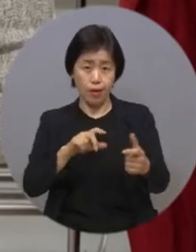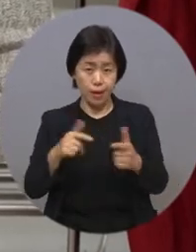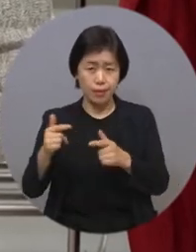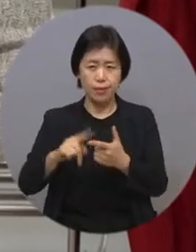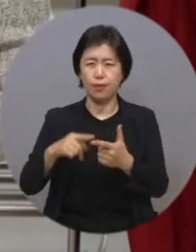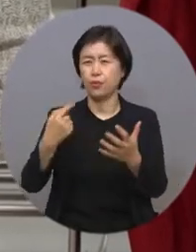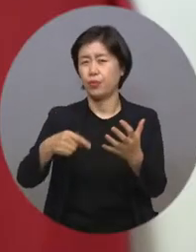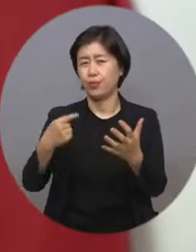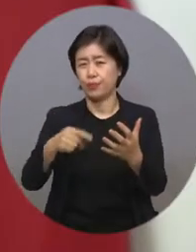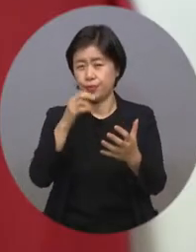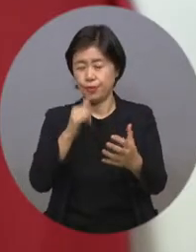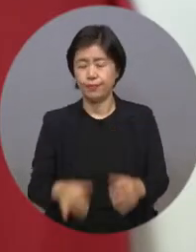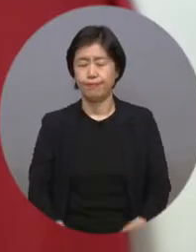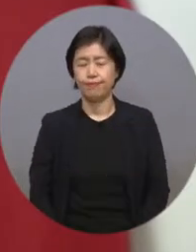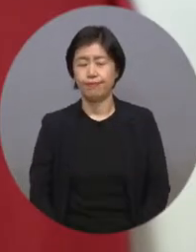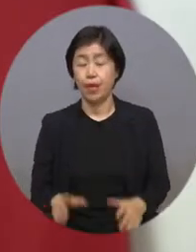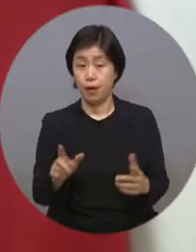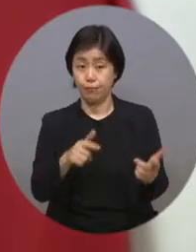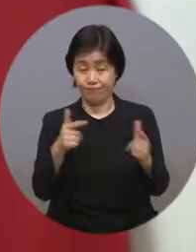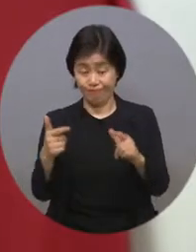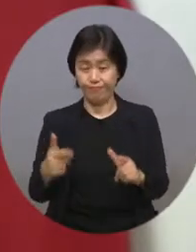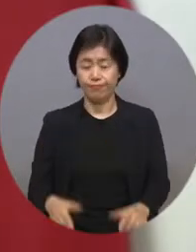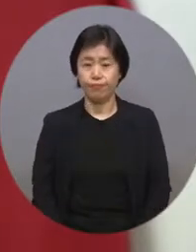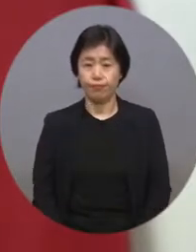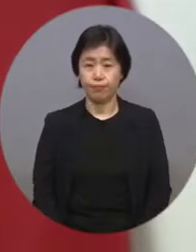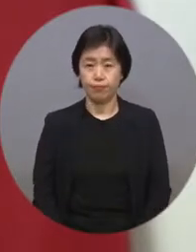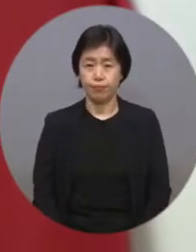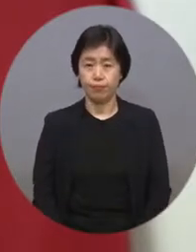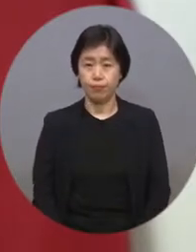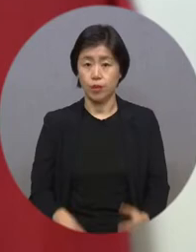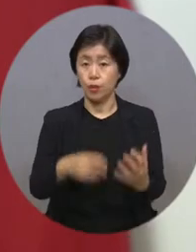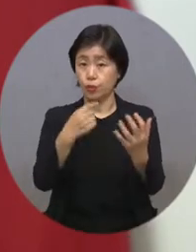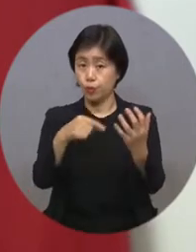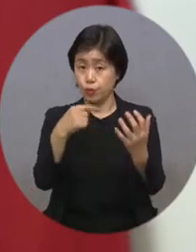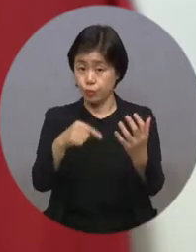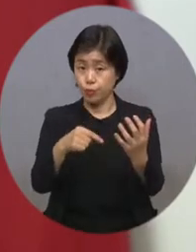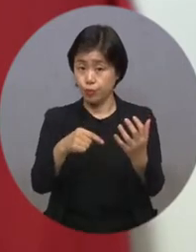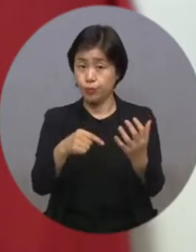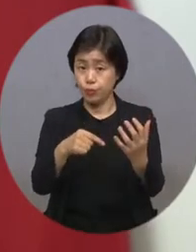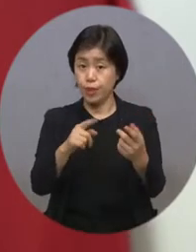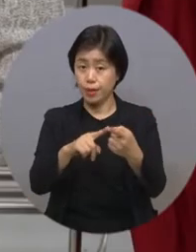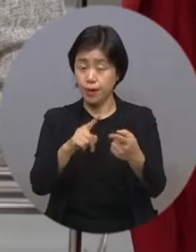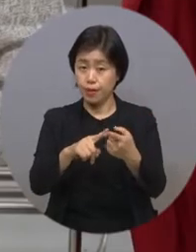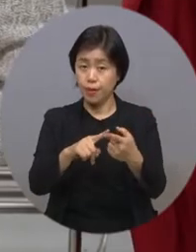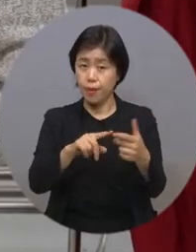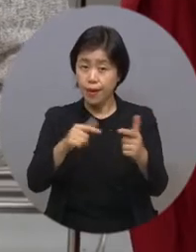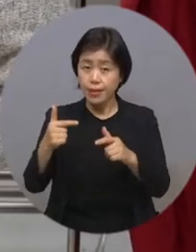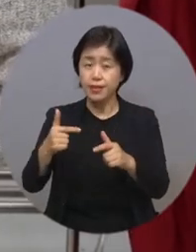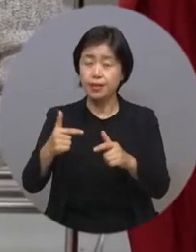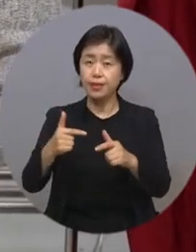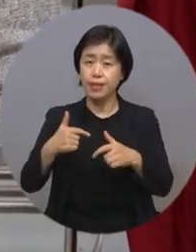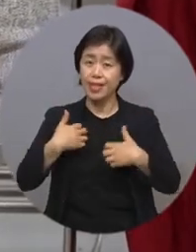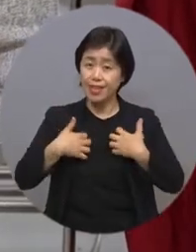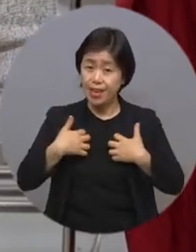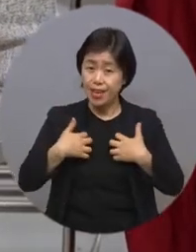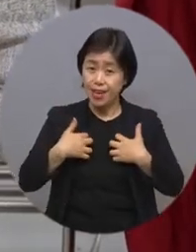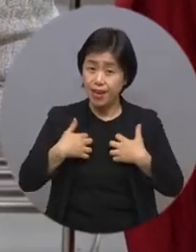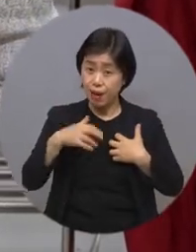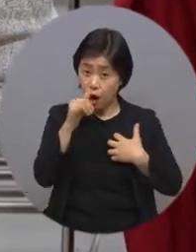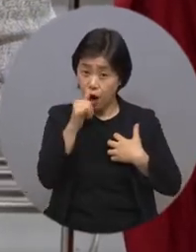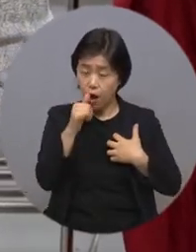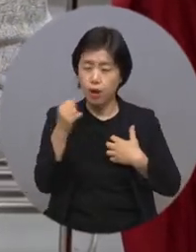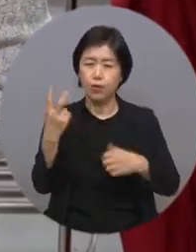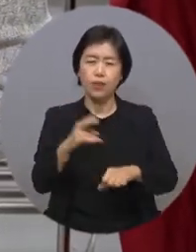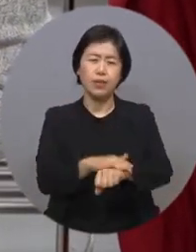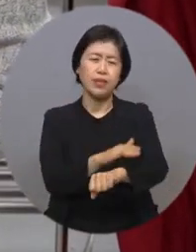하고 있기 때문에 그 정도. 네. 그러면은 그런 교육 자체가 놀이로도 진행이 되는 건가요? 네, 놀이로도 진행이 되고 실습이 있다